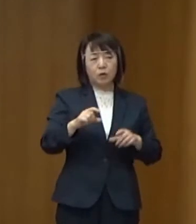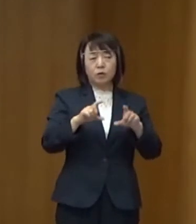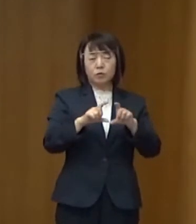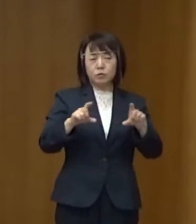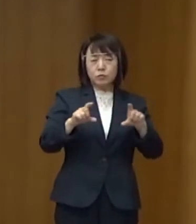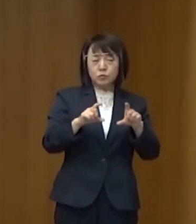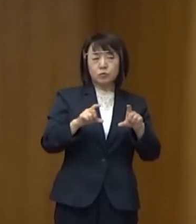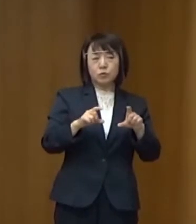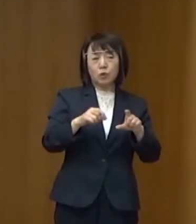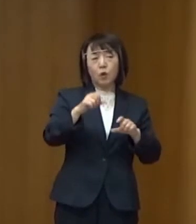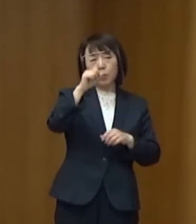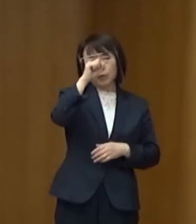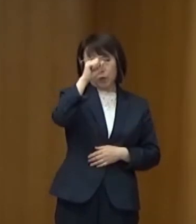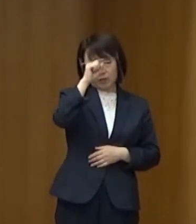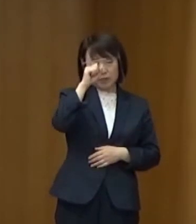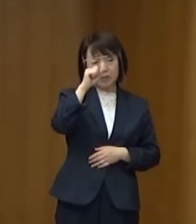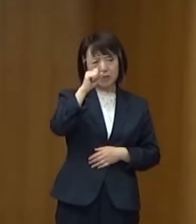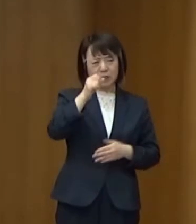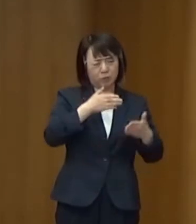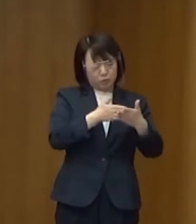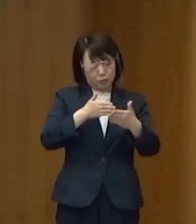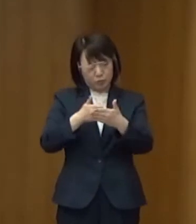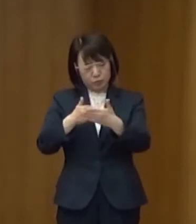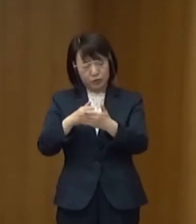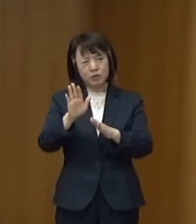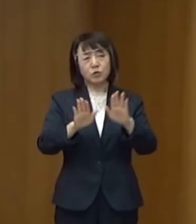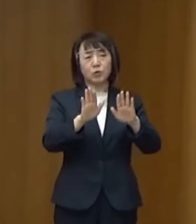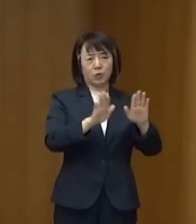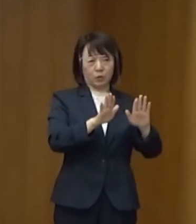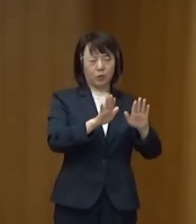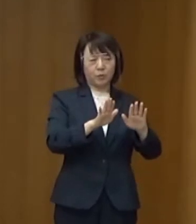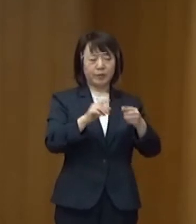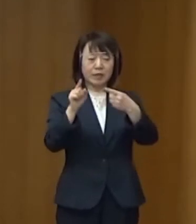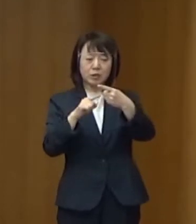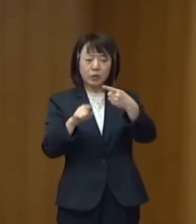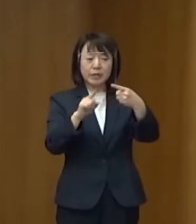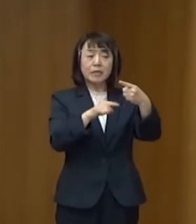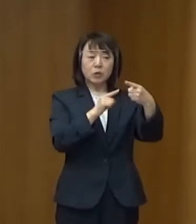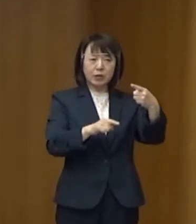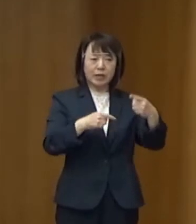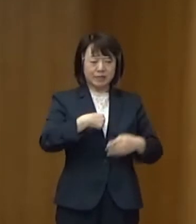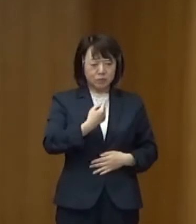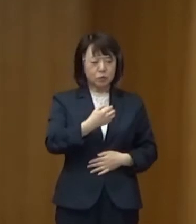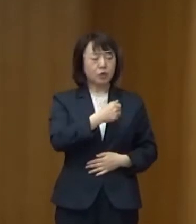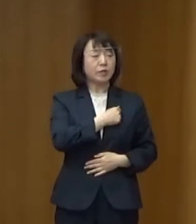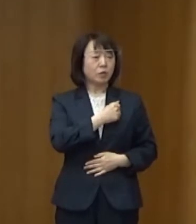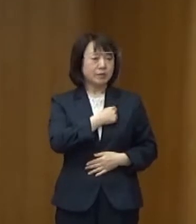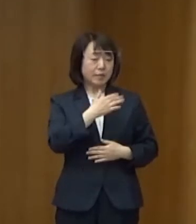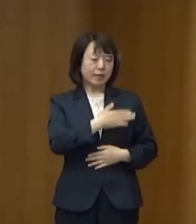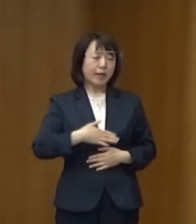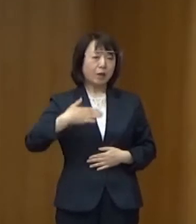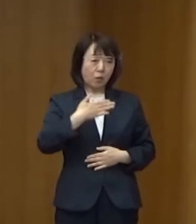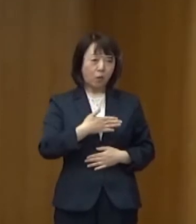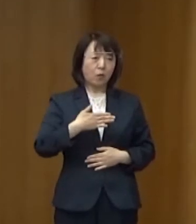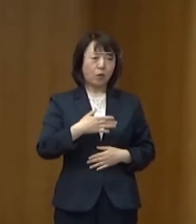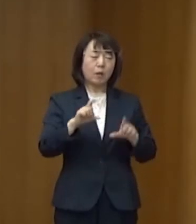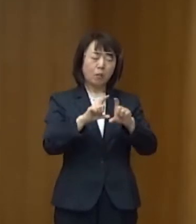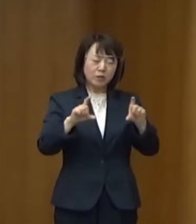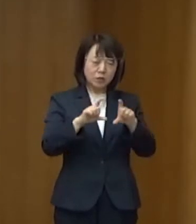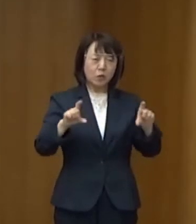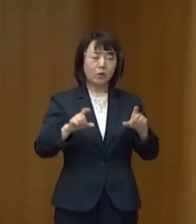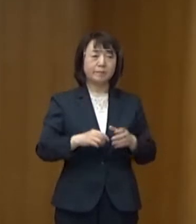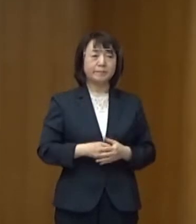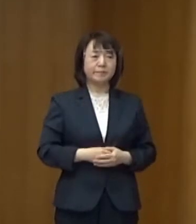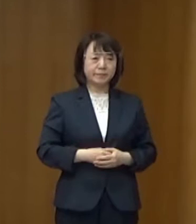を生じかねない状況の中で、お一人お一人がご自身の命健康、まあ、これはもちろんのことといたしまして